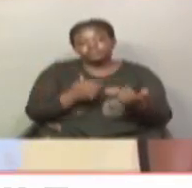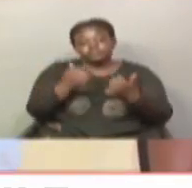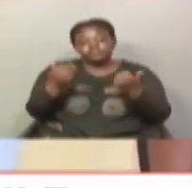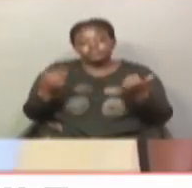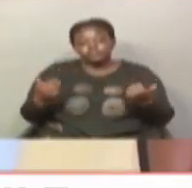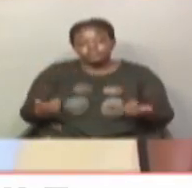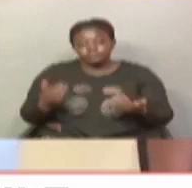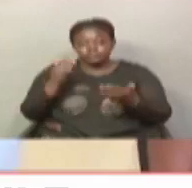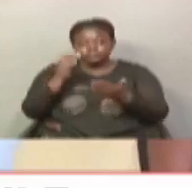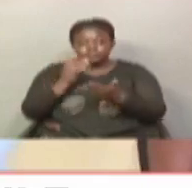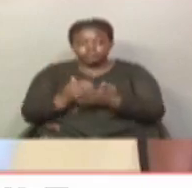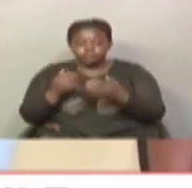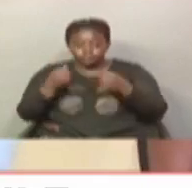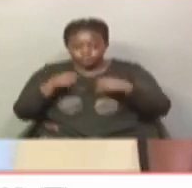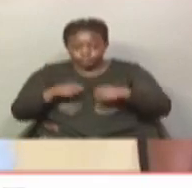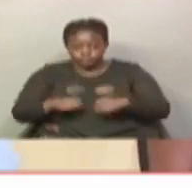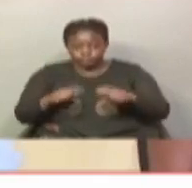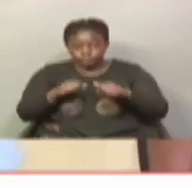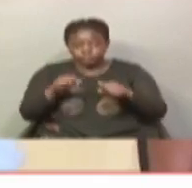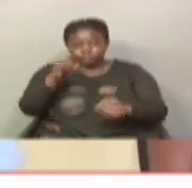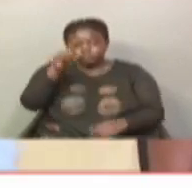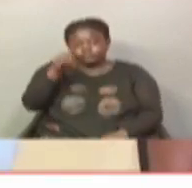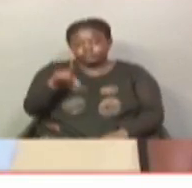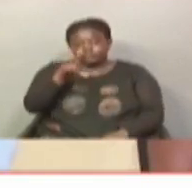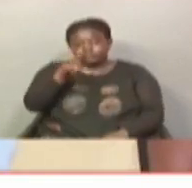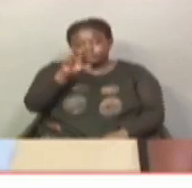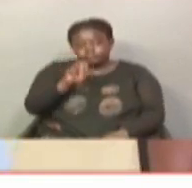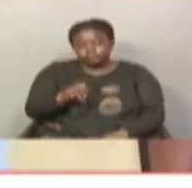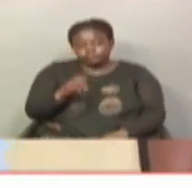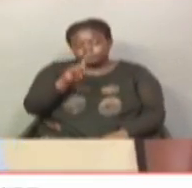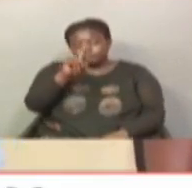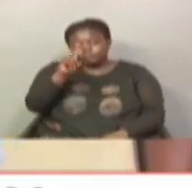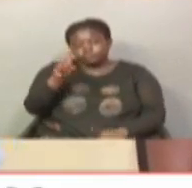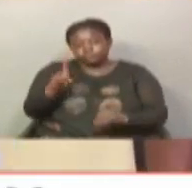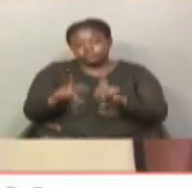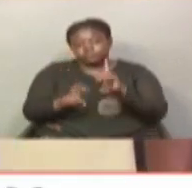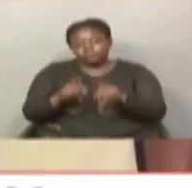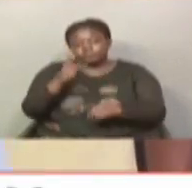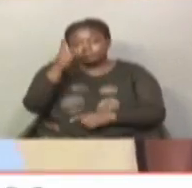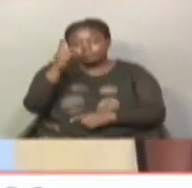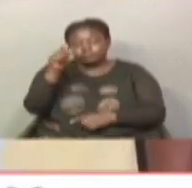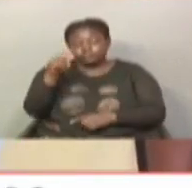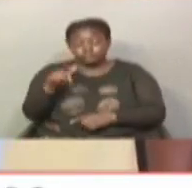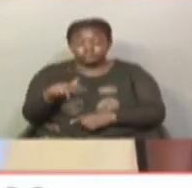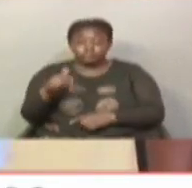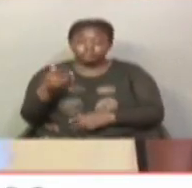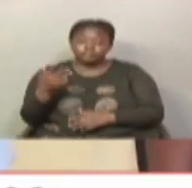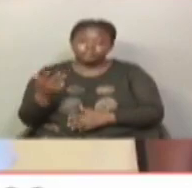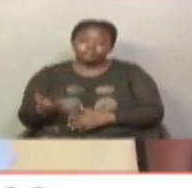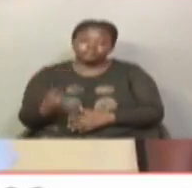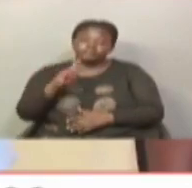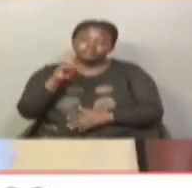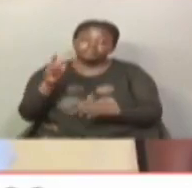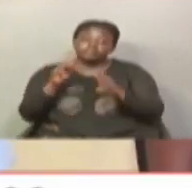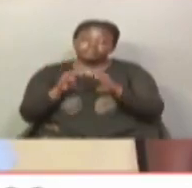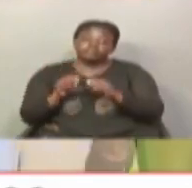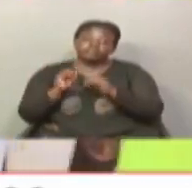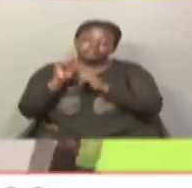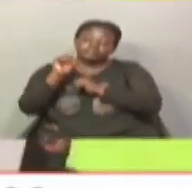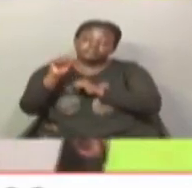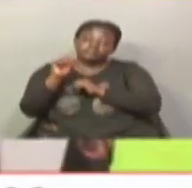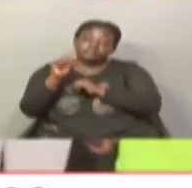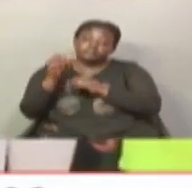bajje batujoyininge. Twakoze bulungi Piero E. Abaana twasuuza abaana 27 tusuulina first grade